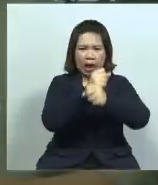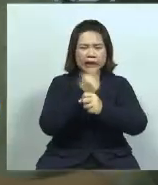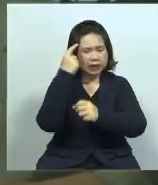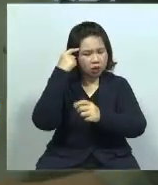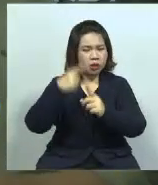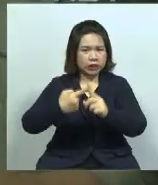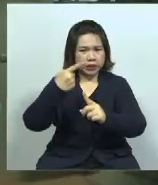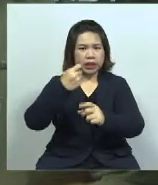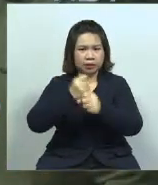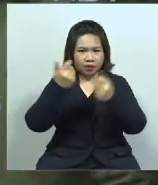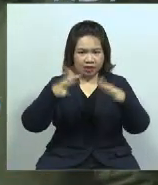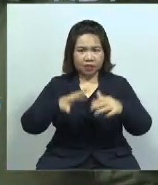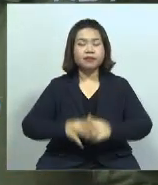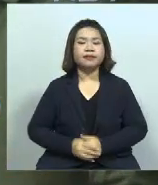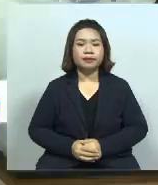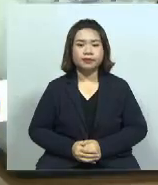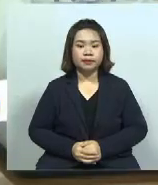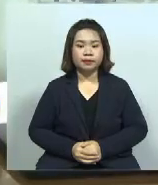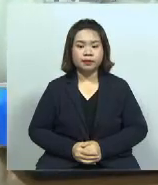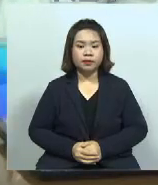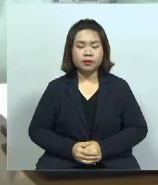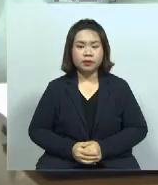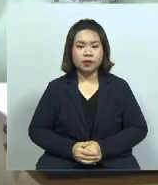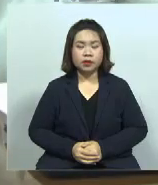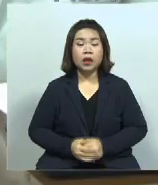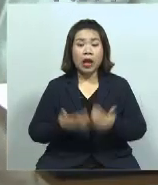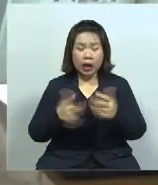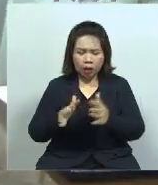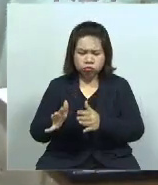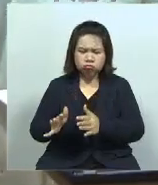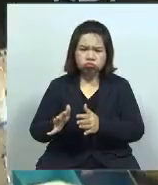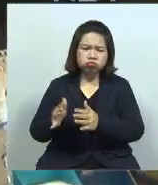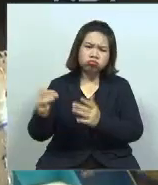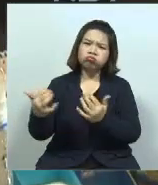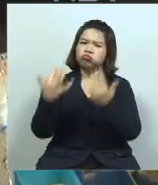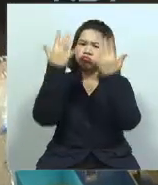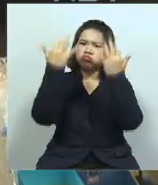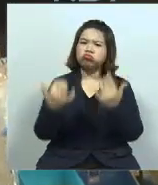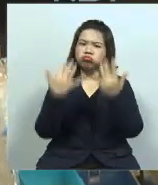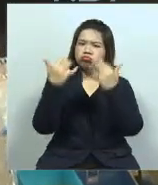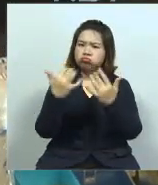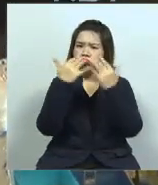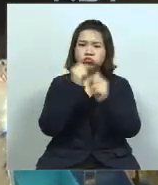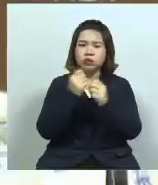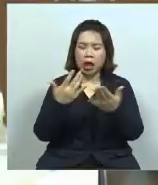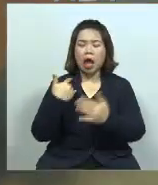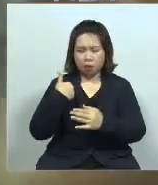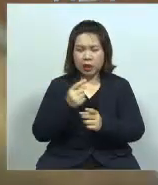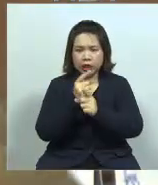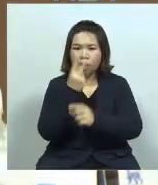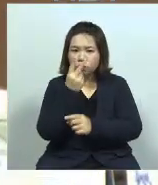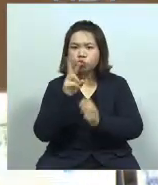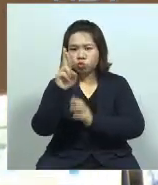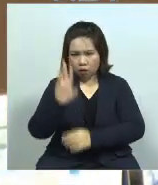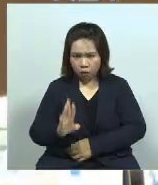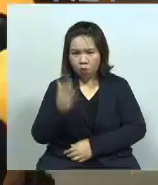1เดือนส่วนการติดตามระบบการระบายอากาศค่ะก็มีการติดตามอย่างต่อเนื่องหลังจากนี้จะต้อง